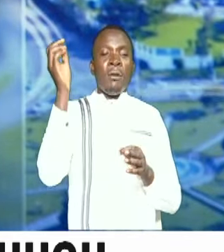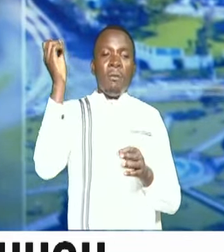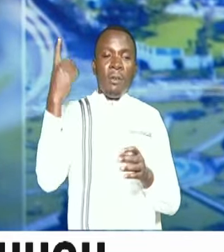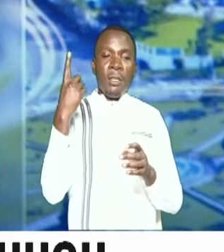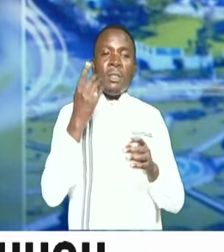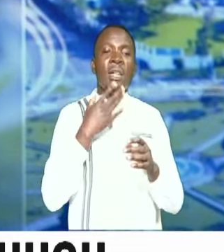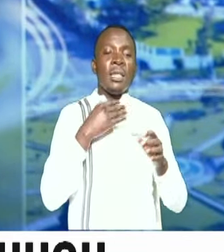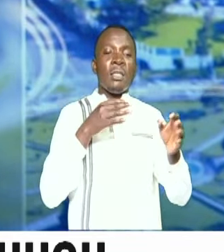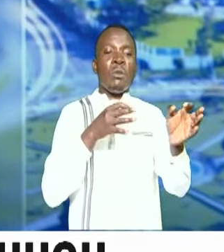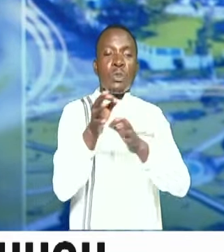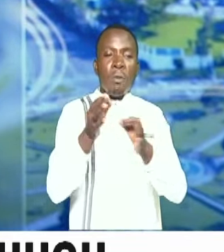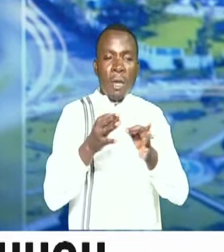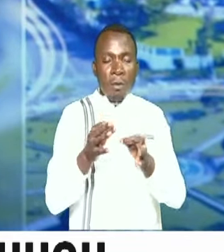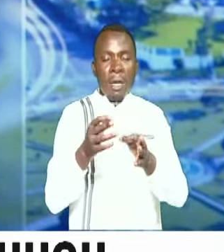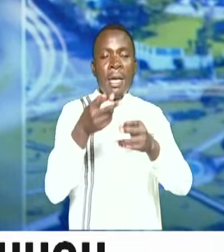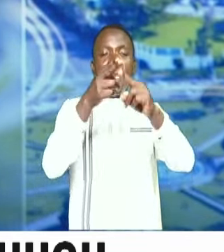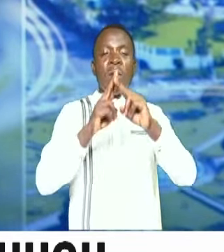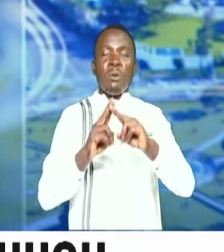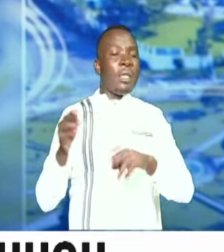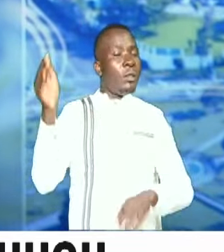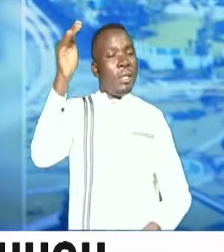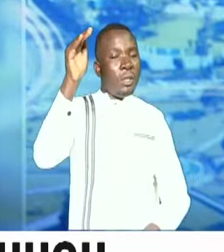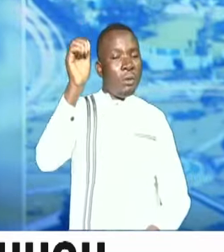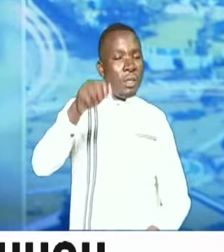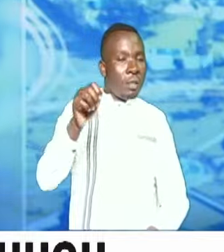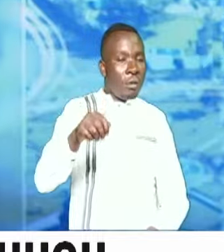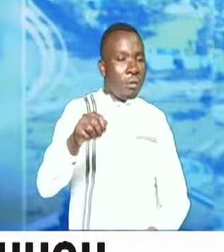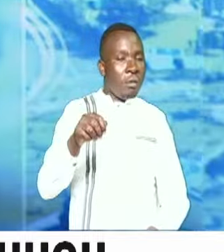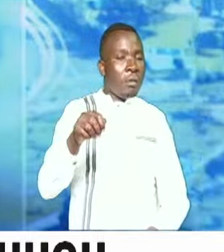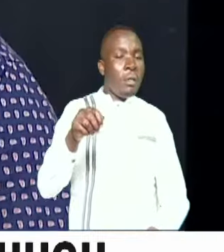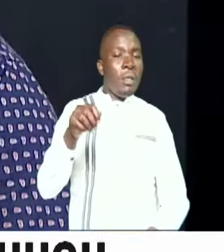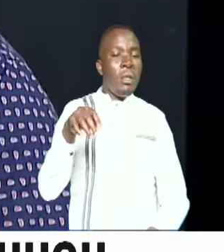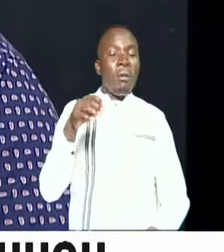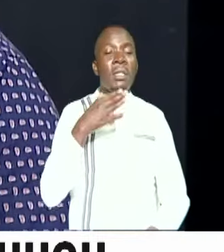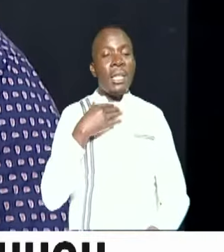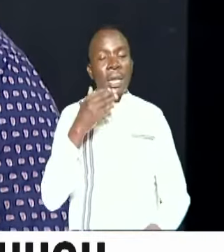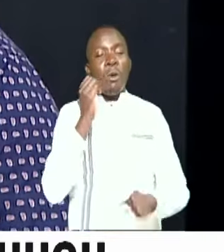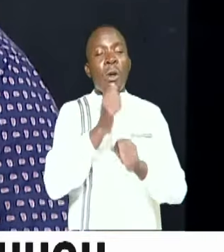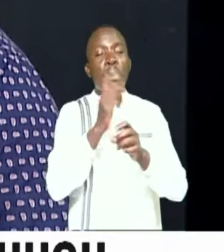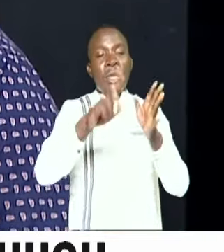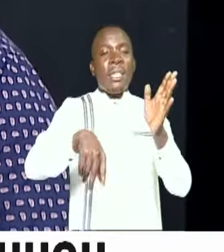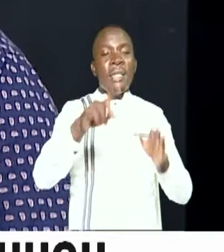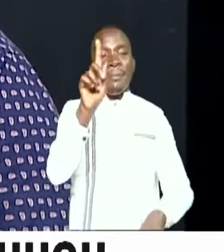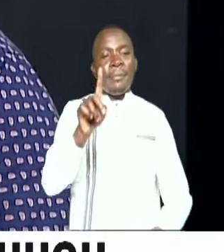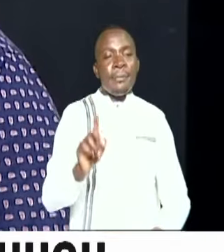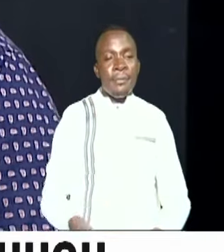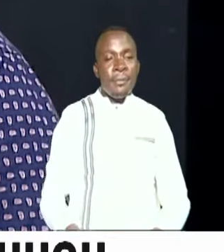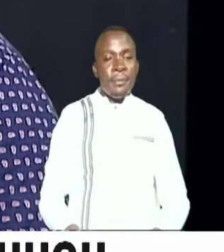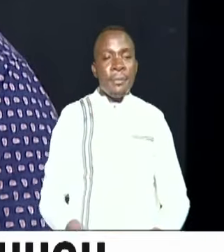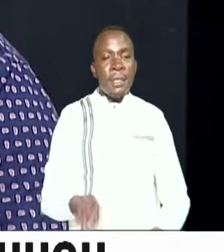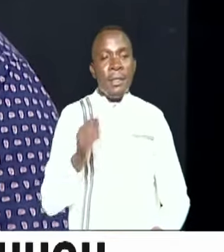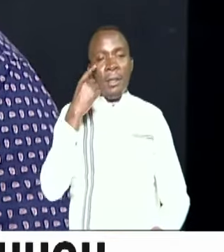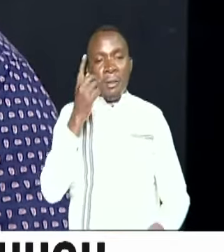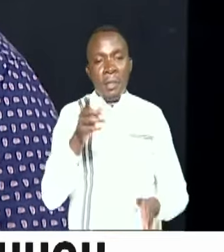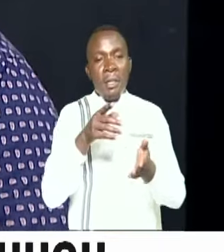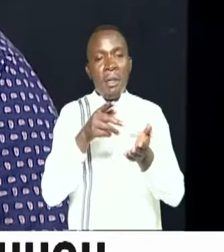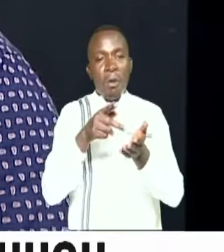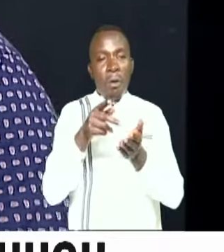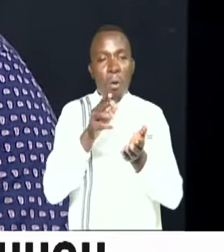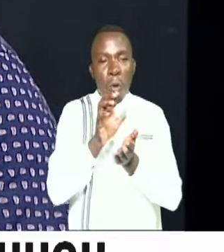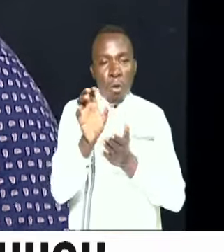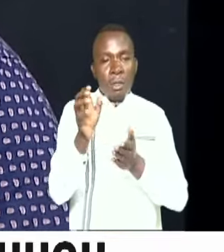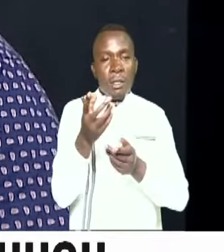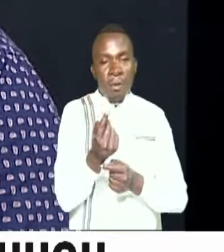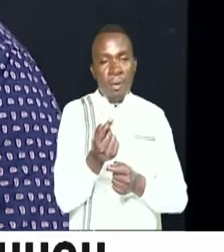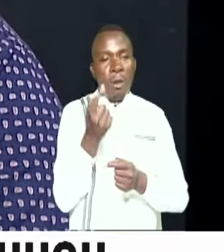kumvikanisha ko inguzanyo iri hejuru cyangwa niri hejuru, ukamwifuza ko byagenda bite? Urebye ikiguzi cy'ifaranga, niwe ko twabyita,